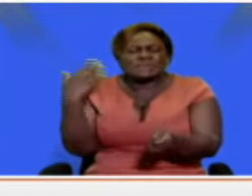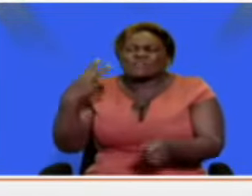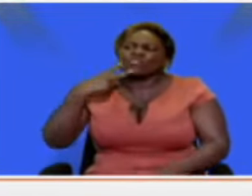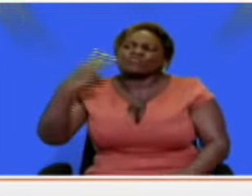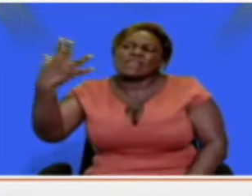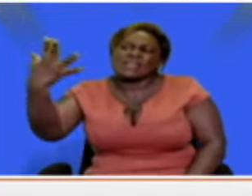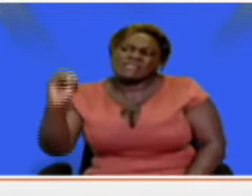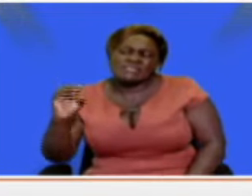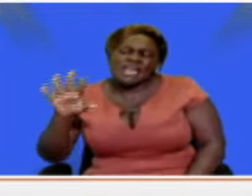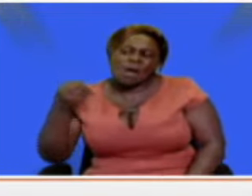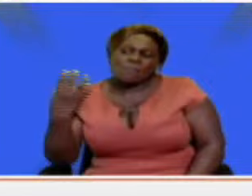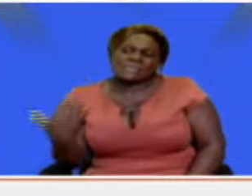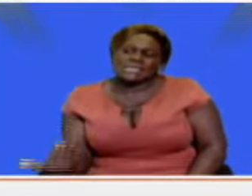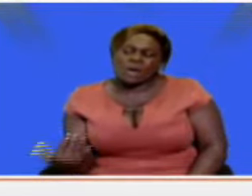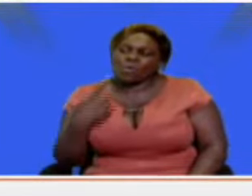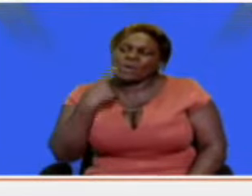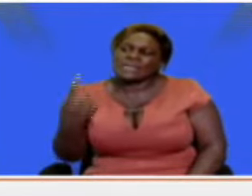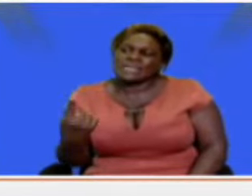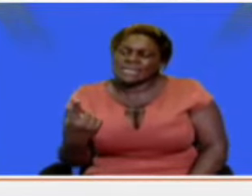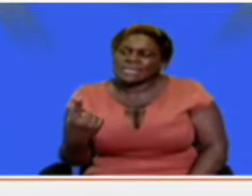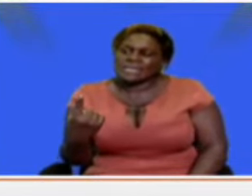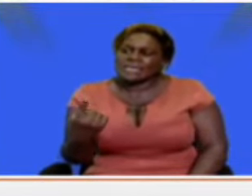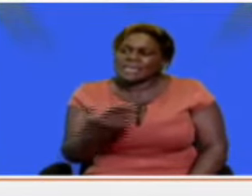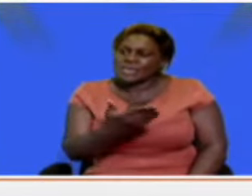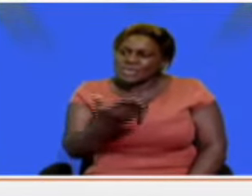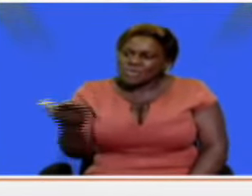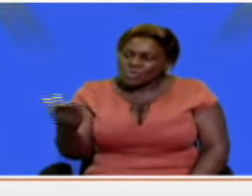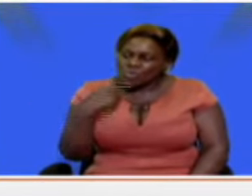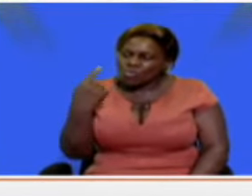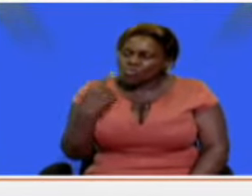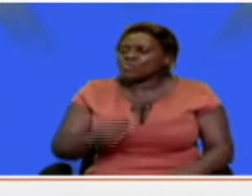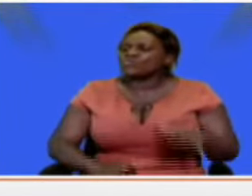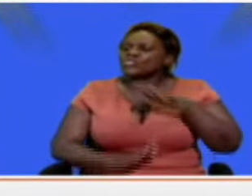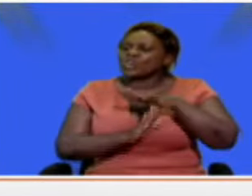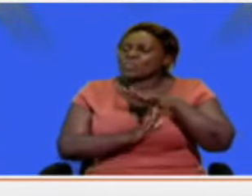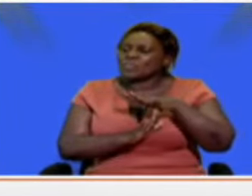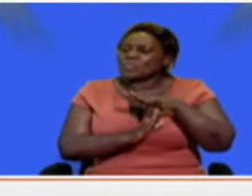250 sasa hii ni 100 sasa nyinyi na sisi nani yako mbele kidogo